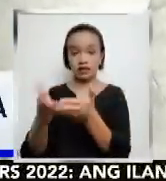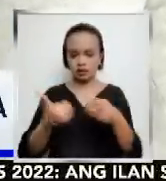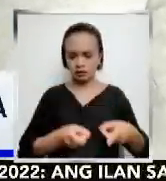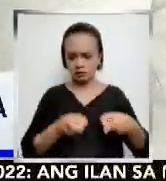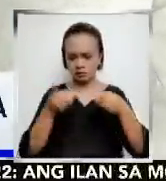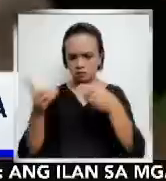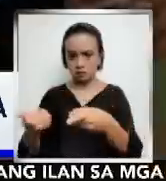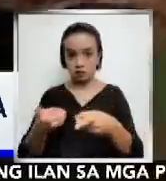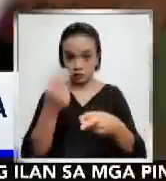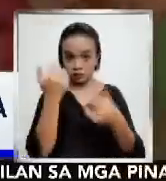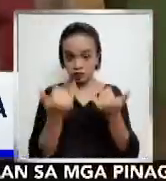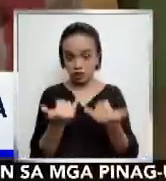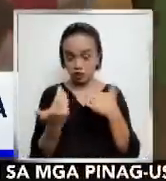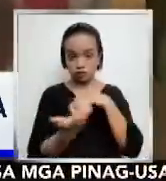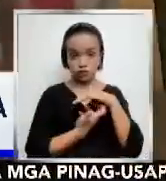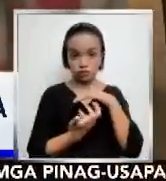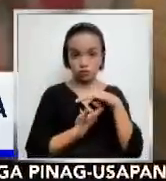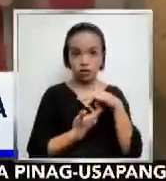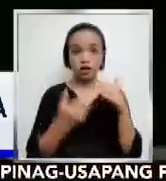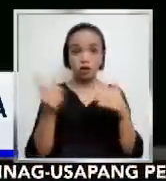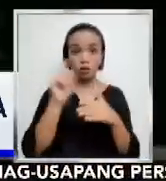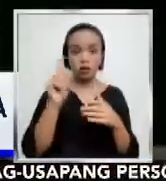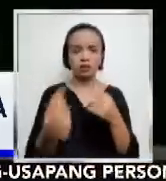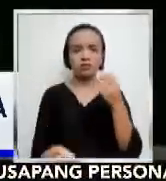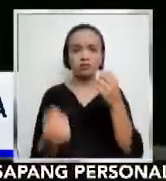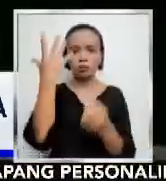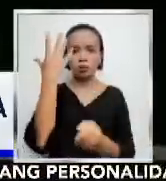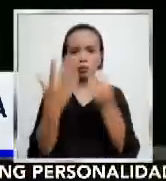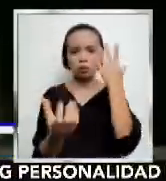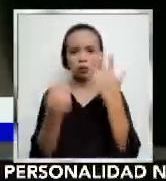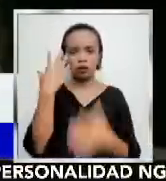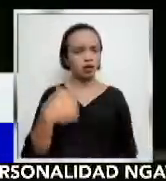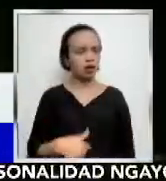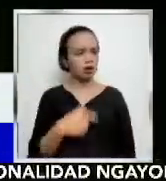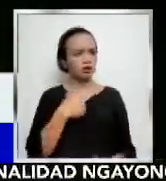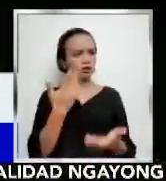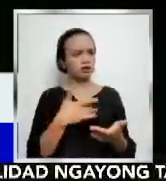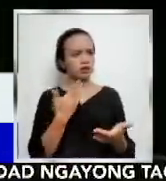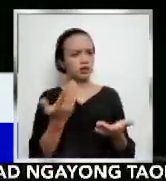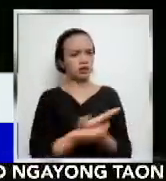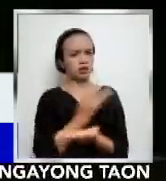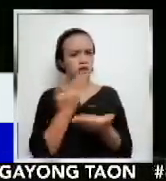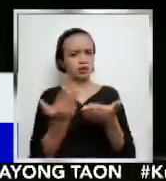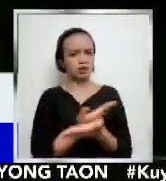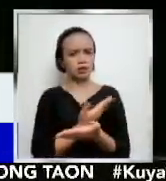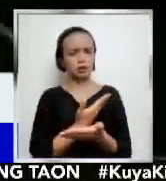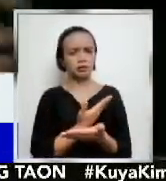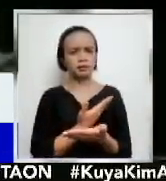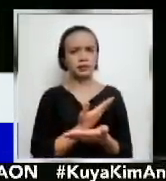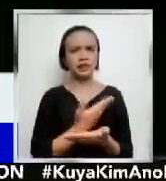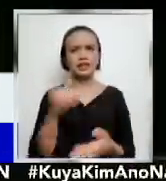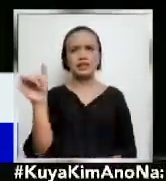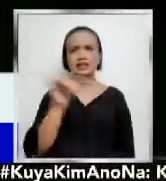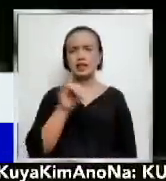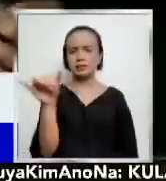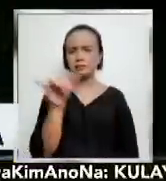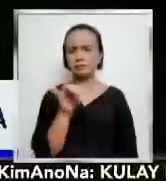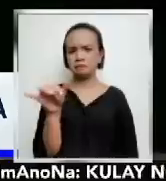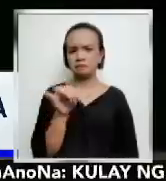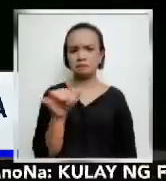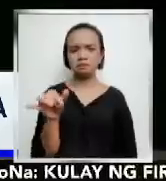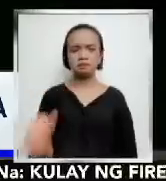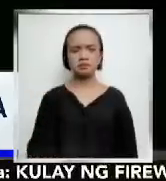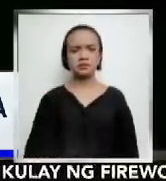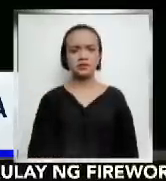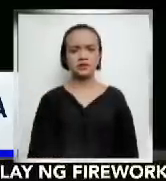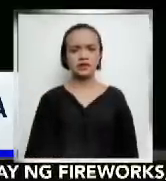customer ngayong araw, mga paputok. Eh, nanibago. Eh, yun. Parang dala na